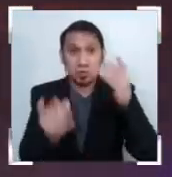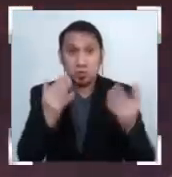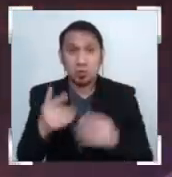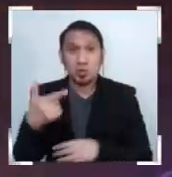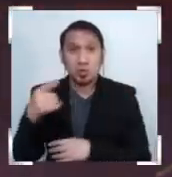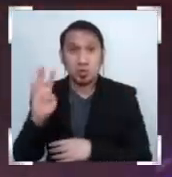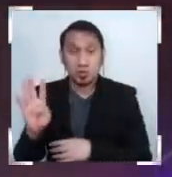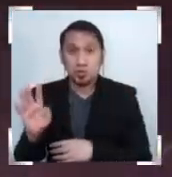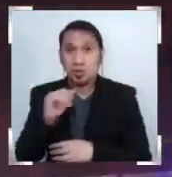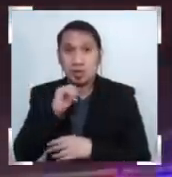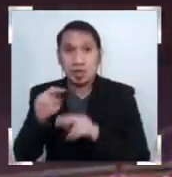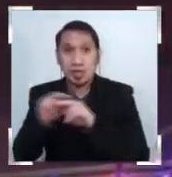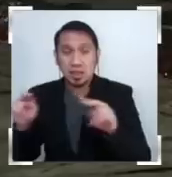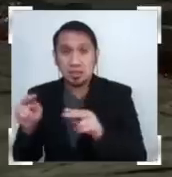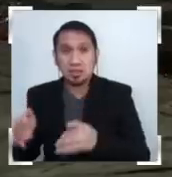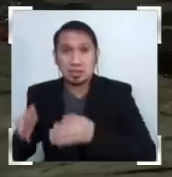non-structural fires.